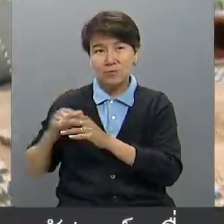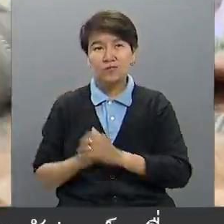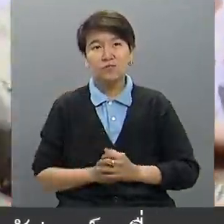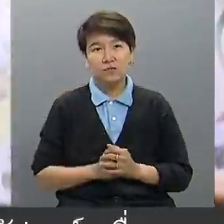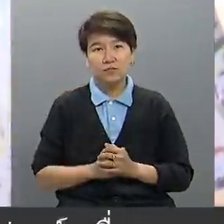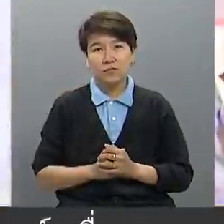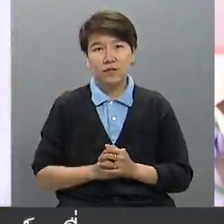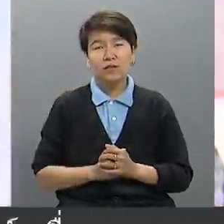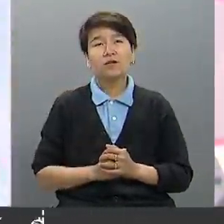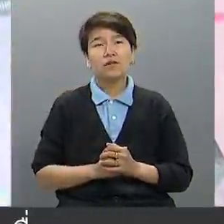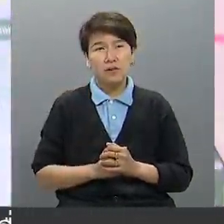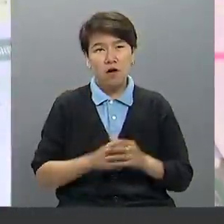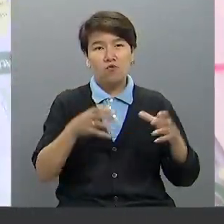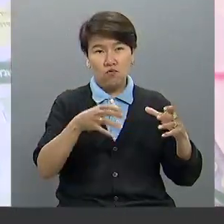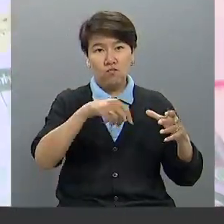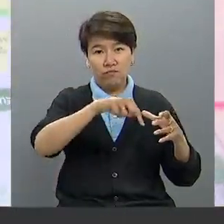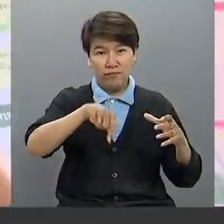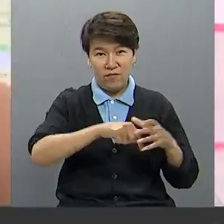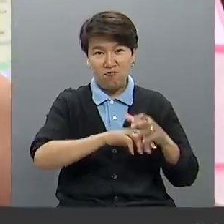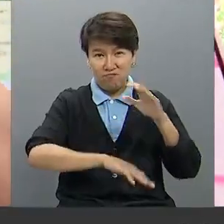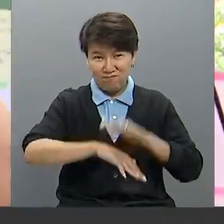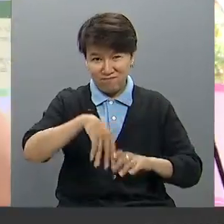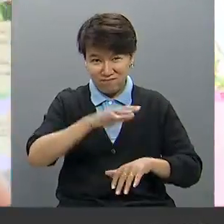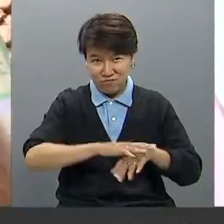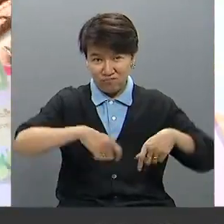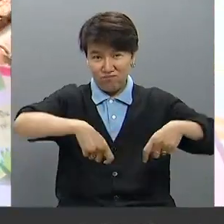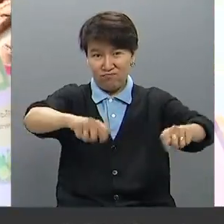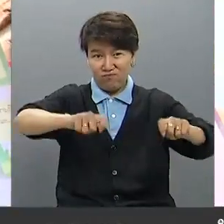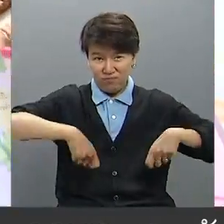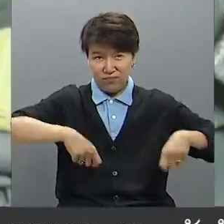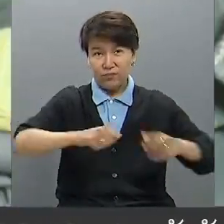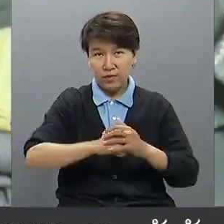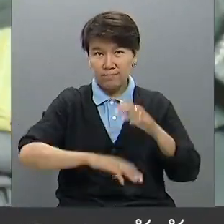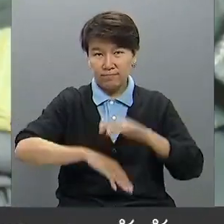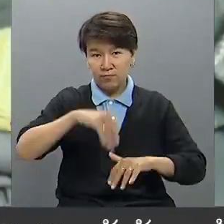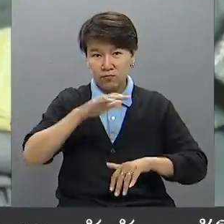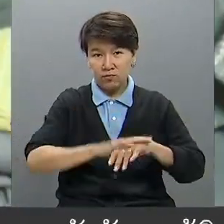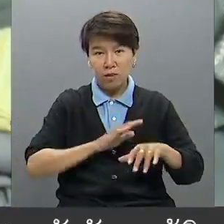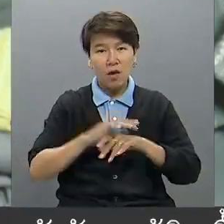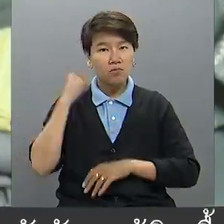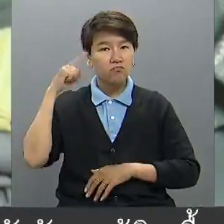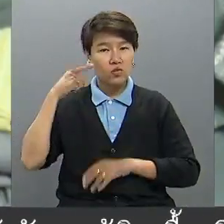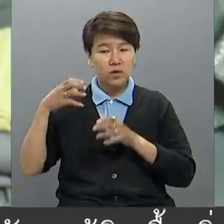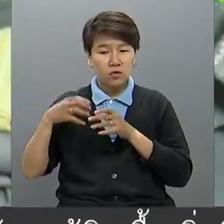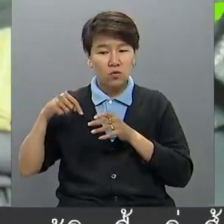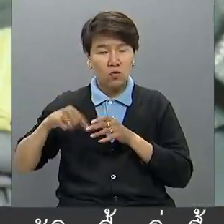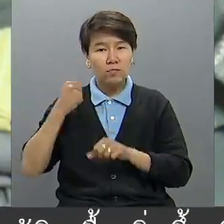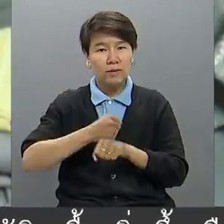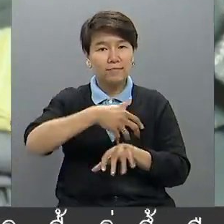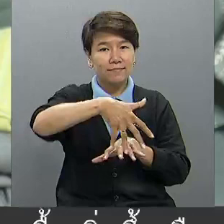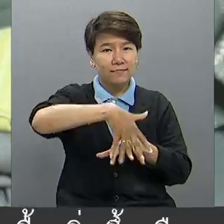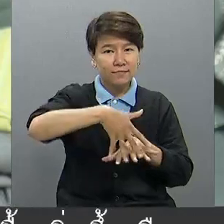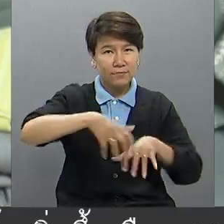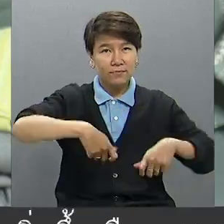ว้แล้วเป็นฝีมือเป็นงานฝีมือของกลุ่มแม่บ้านกลุ่ม ทอผ้าของชาติพันธุ์กะเหรี่ย